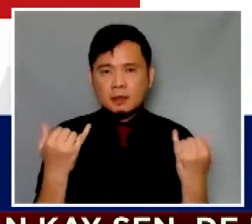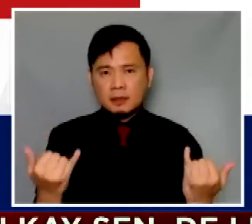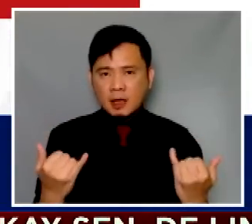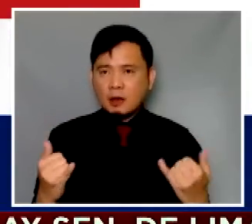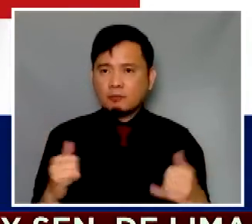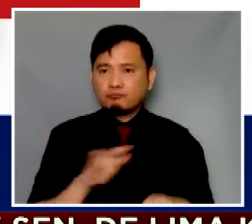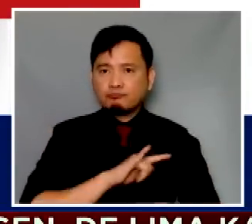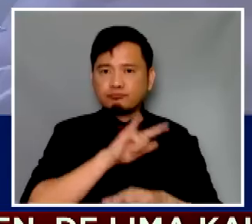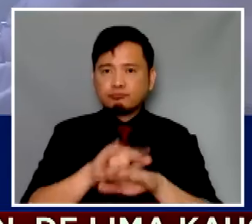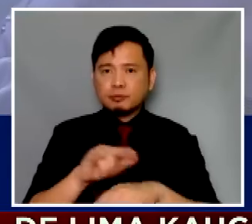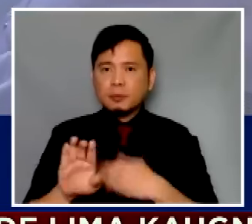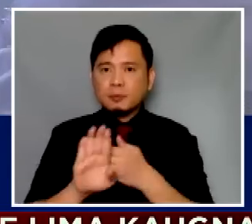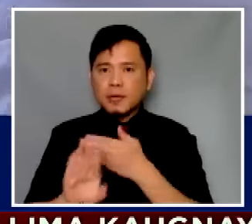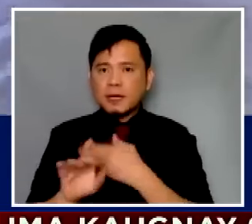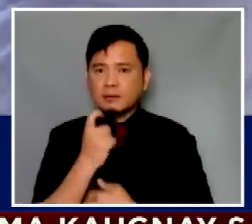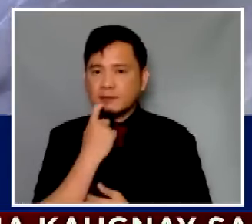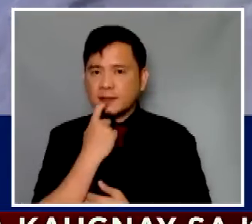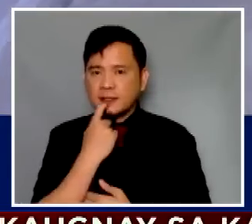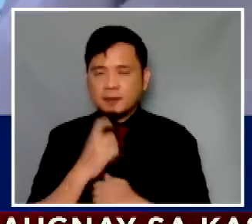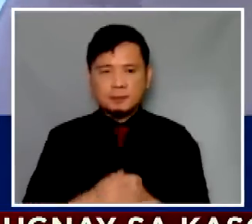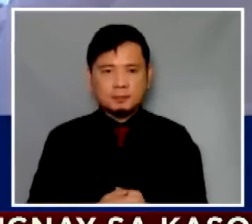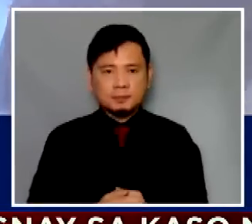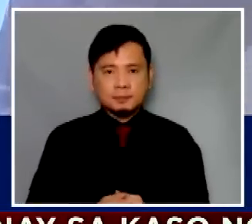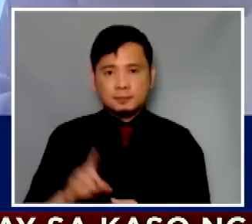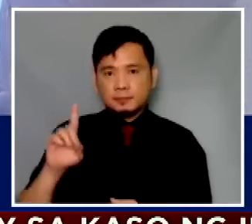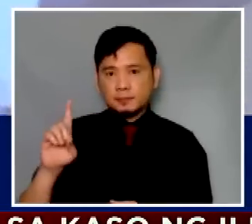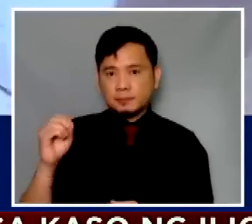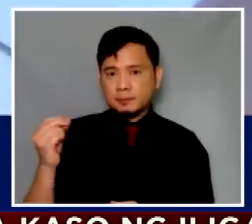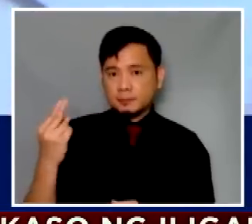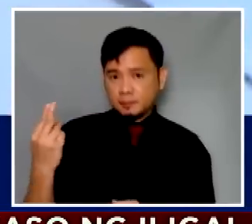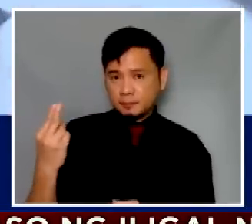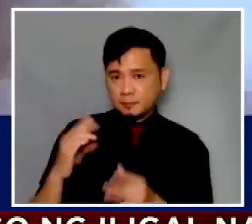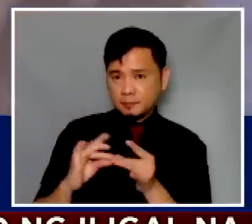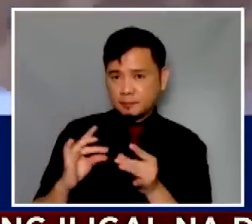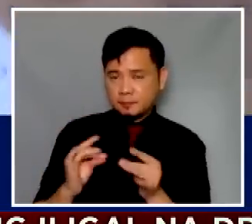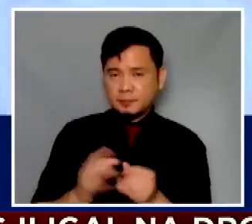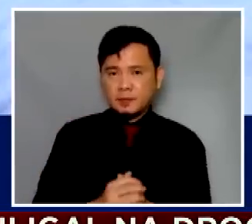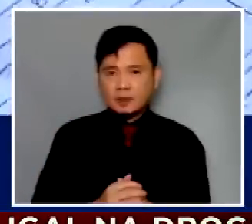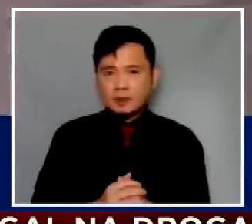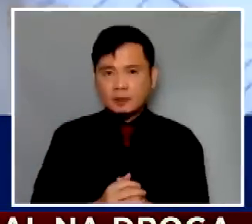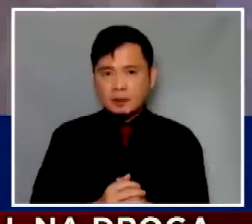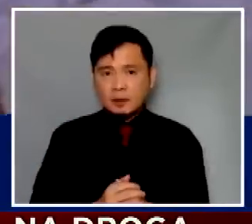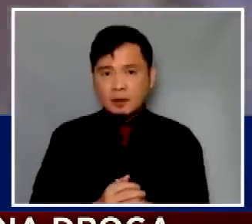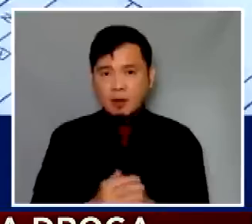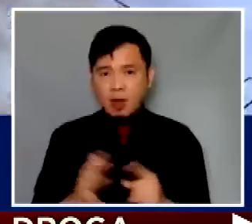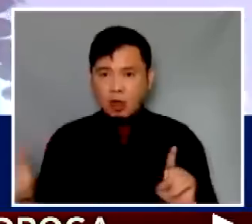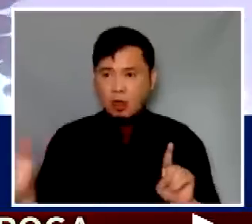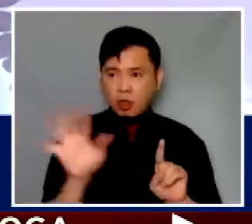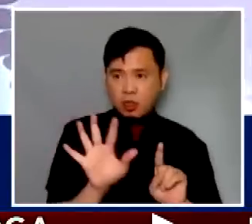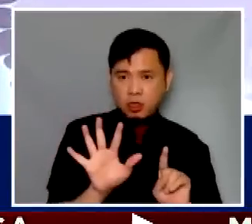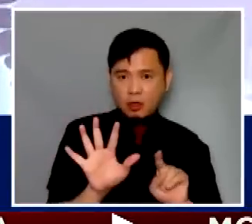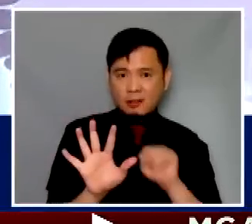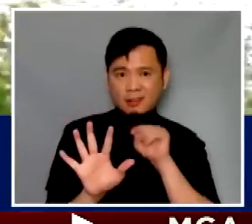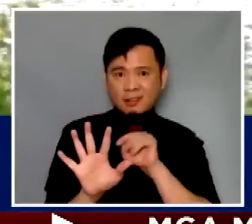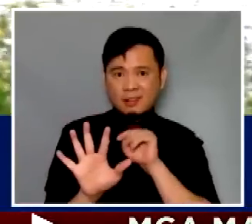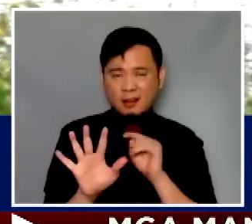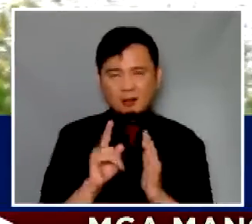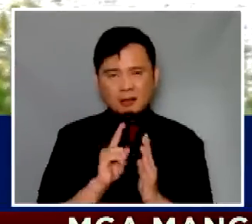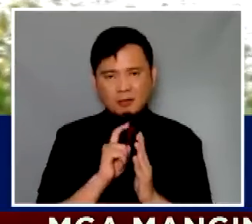bansa. Ayon sa Department of Health, ilan sa mga close contact ay na-test na at kalaunay